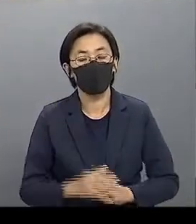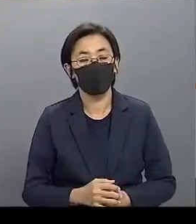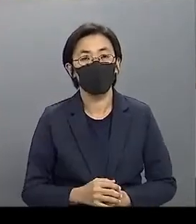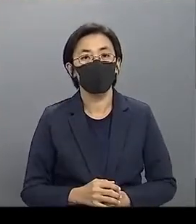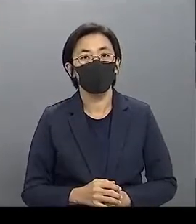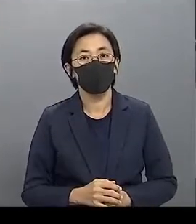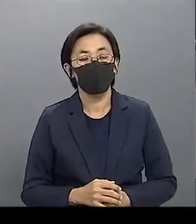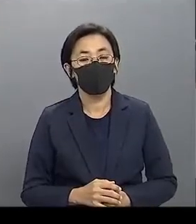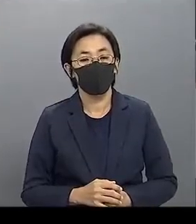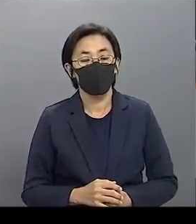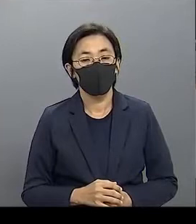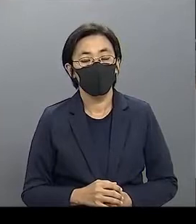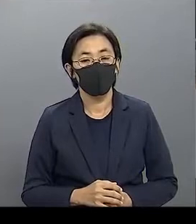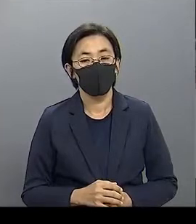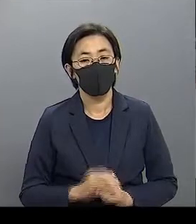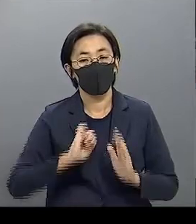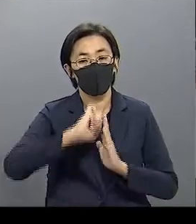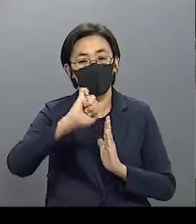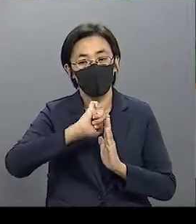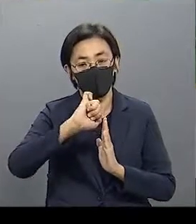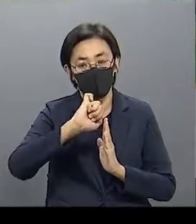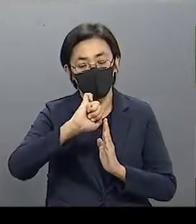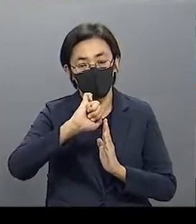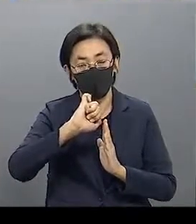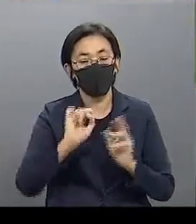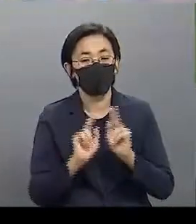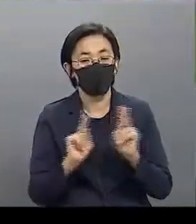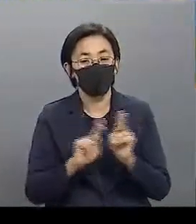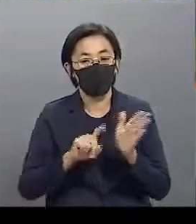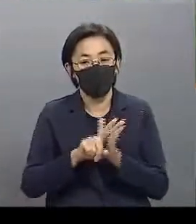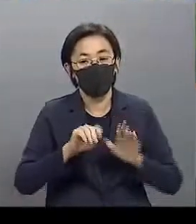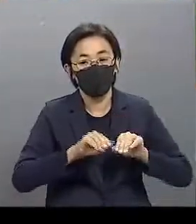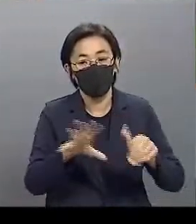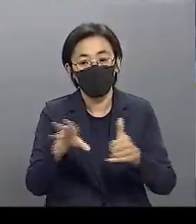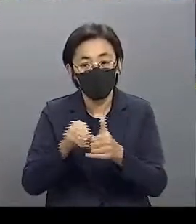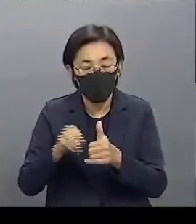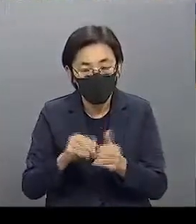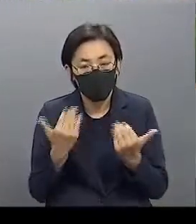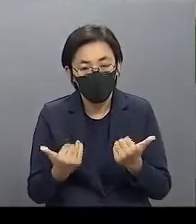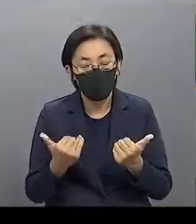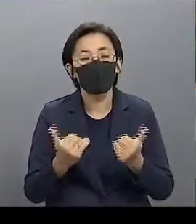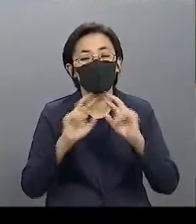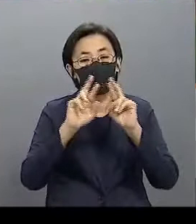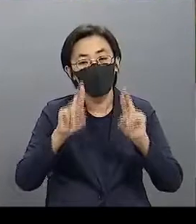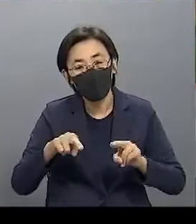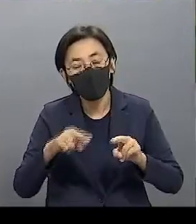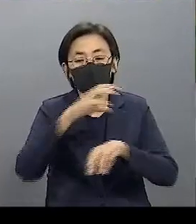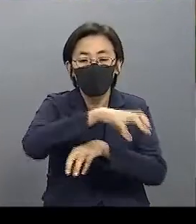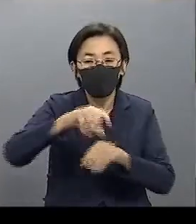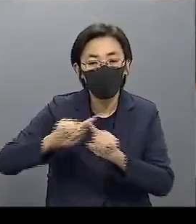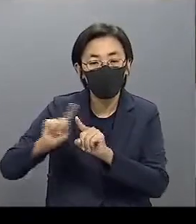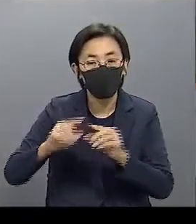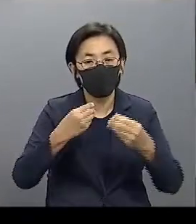ส่วนที่จังหวัดเชียงใหม่นะคะหลังจากที่คณะกรรมการโรคติดต่อจังหวัดผ่อนคลายมาตรการให้หลายกิจการกลับมาเปิดให้บริการได้อี